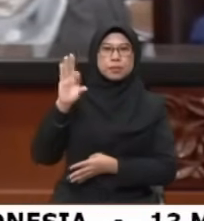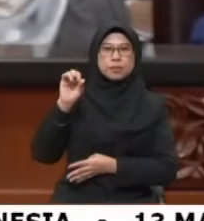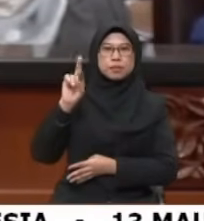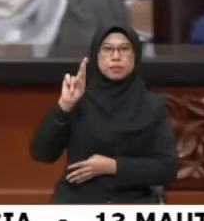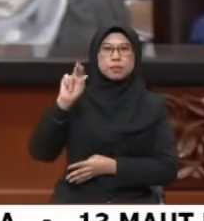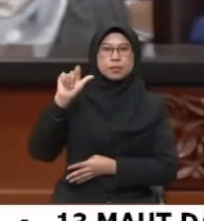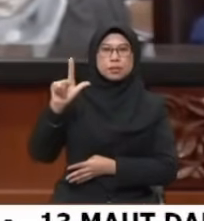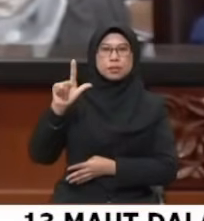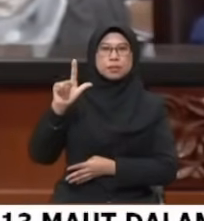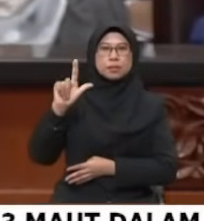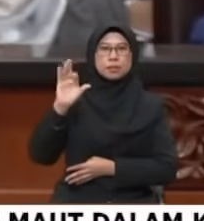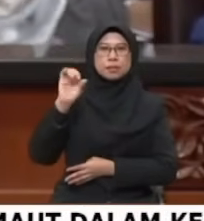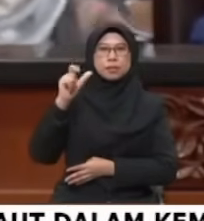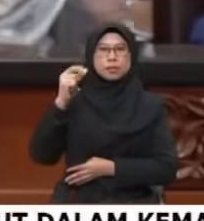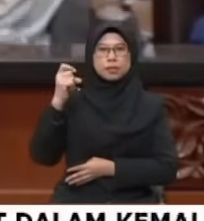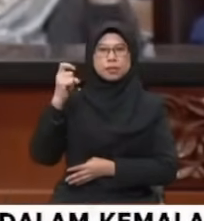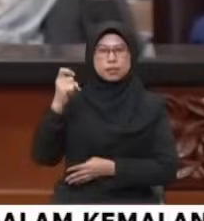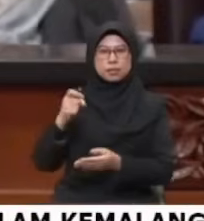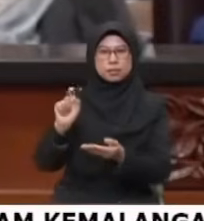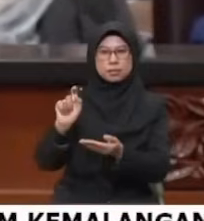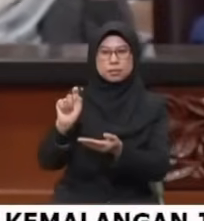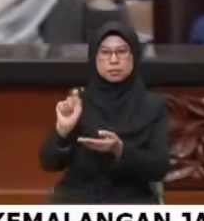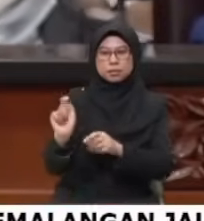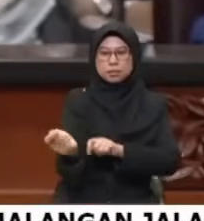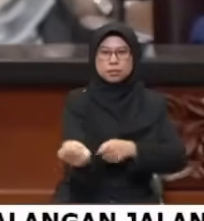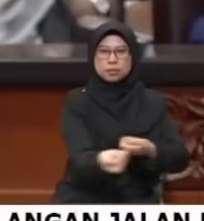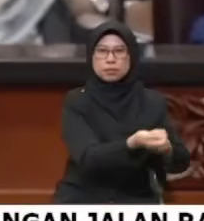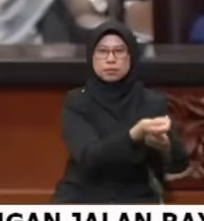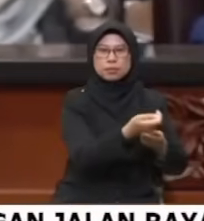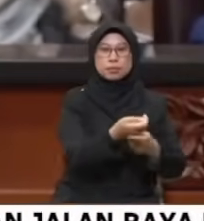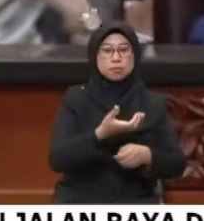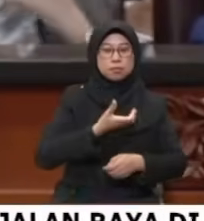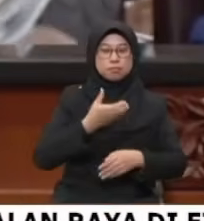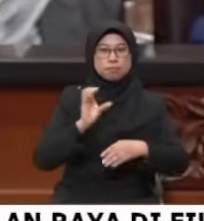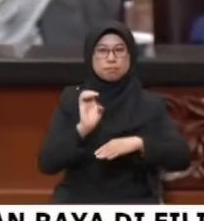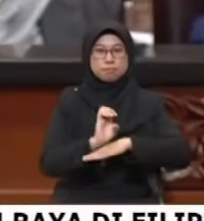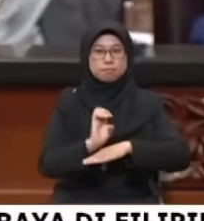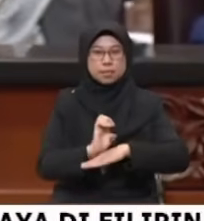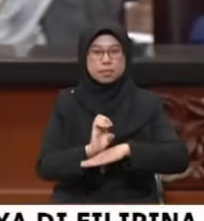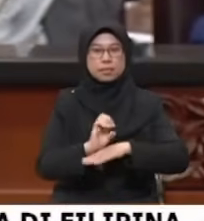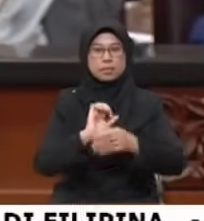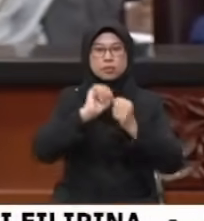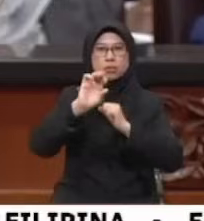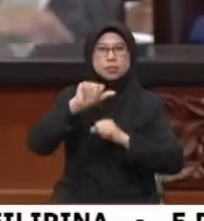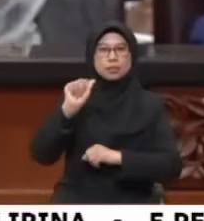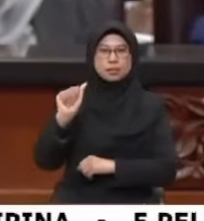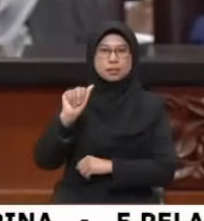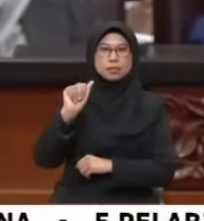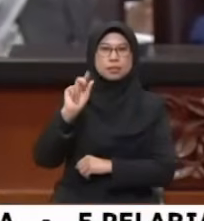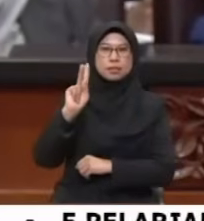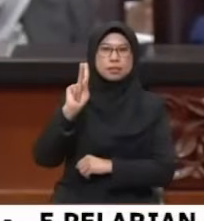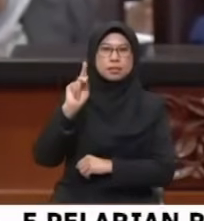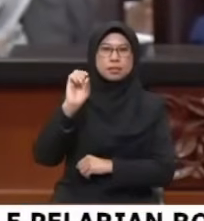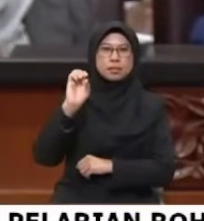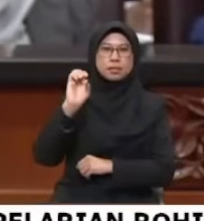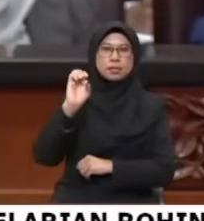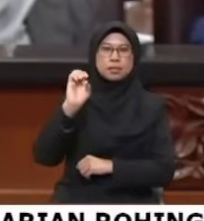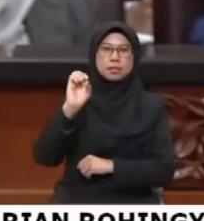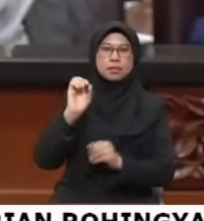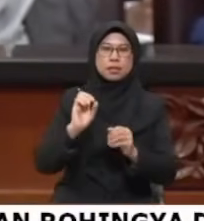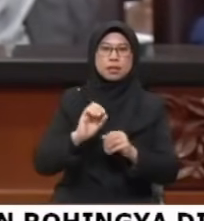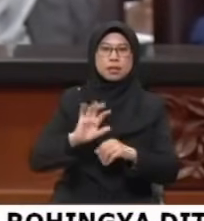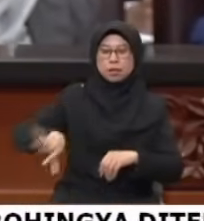Felix jurus hoki yang merupakan pemenang pengat emas sukan C Cambodia 2023 di